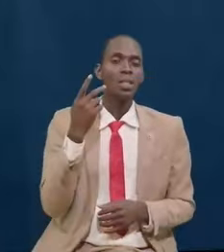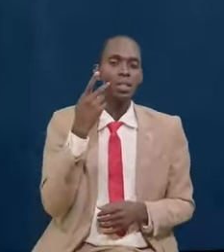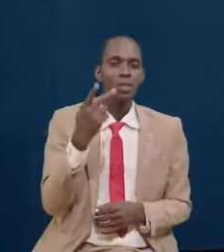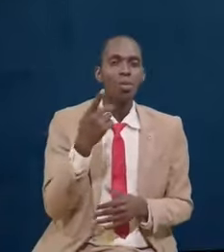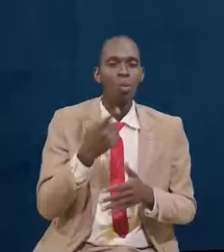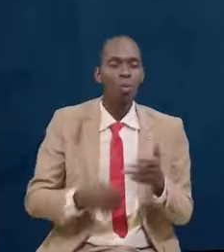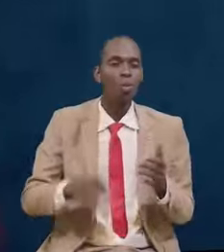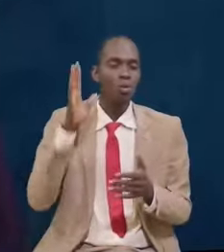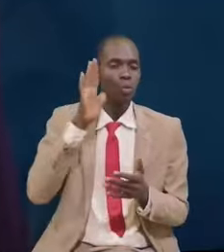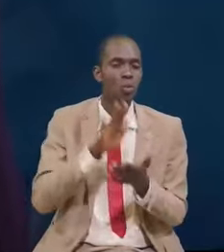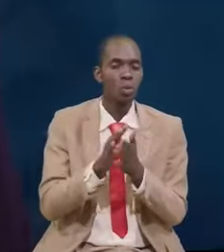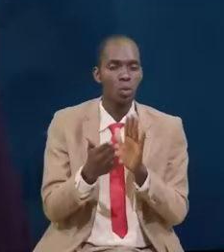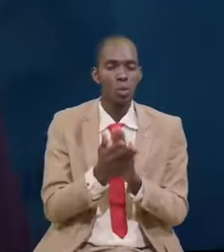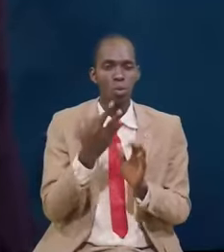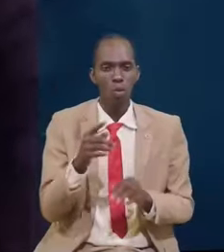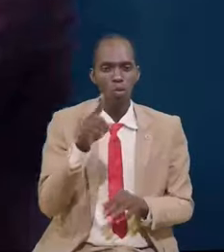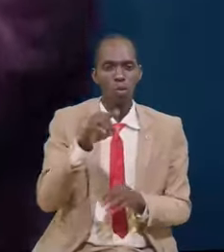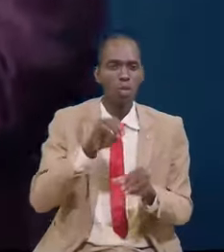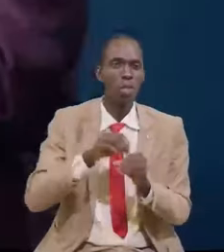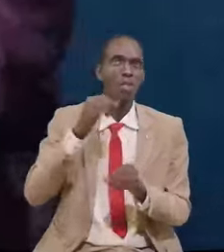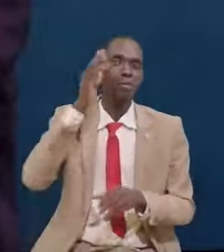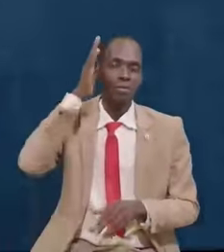Et il voit ce qu'il fera de toi dans l'avenir.